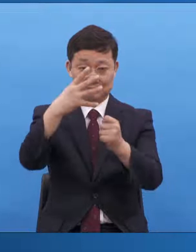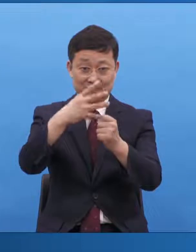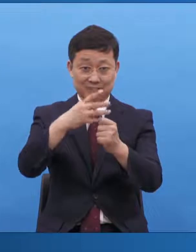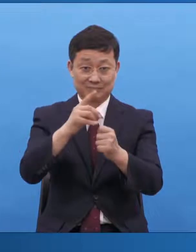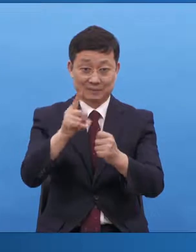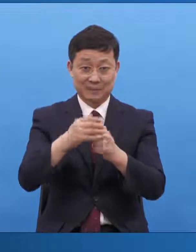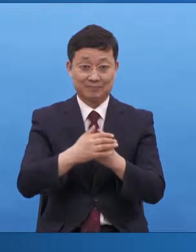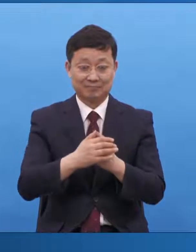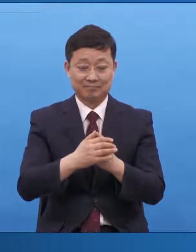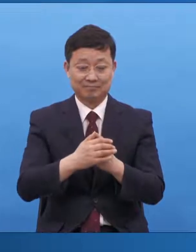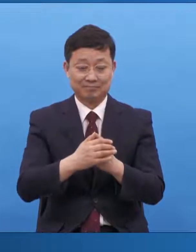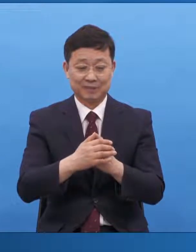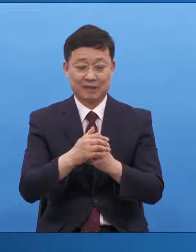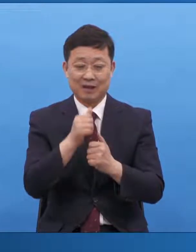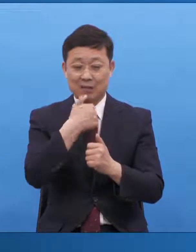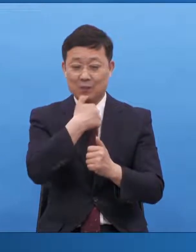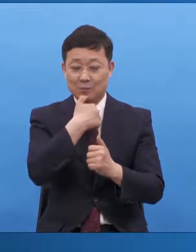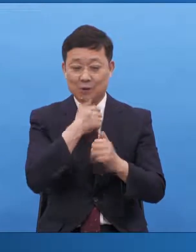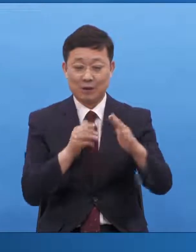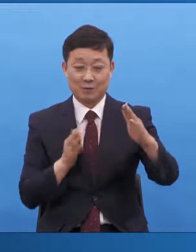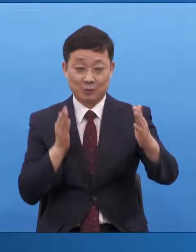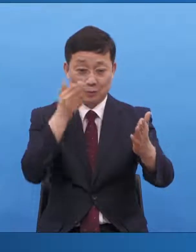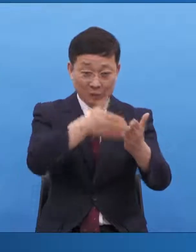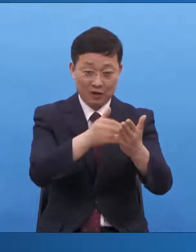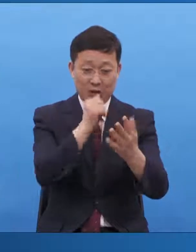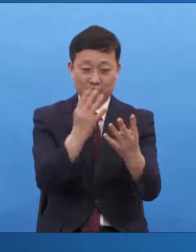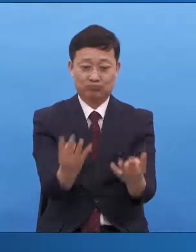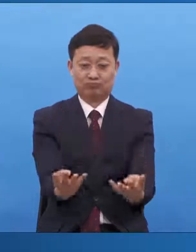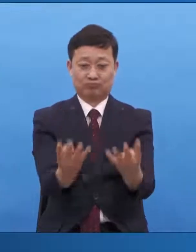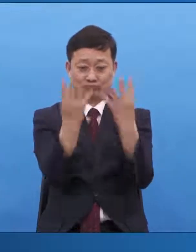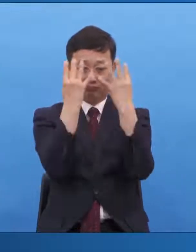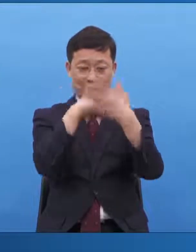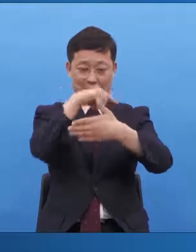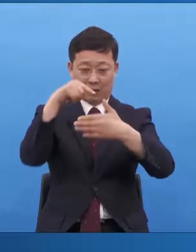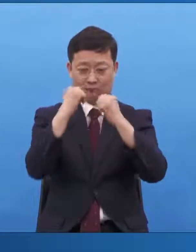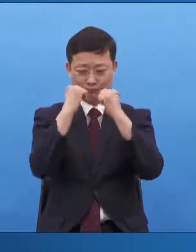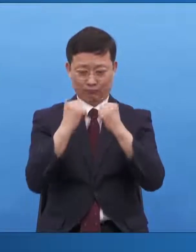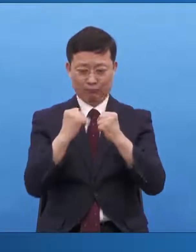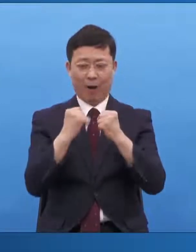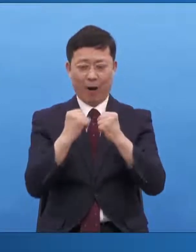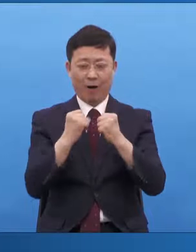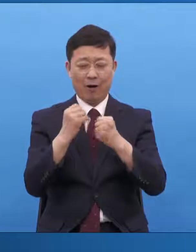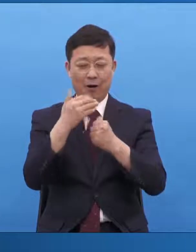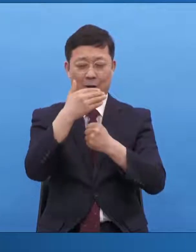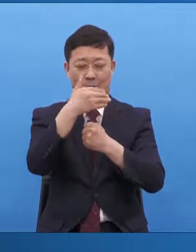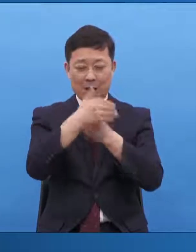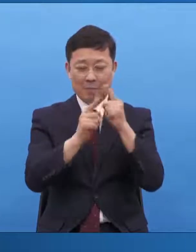옥살이 하는 중에서 that while he was in prison, 말씀이 막히지 않고 계속